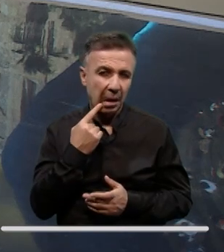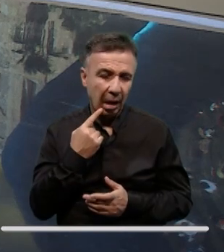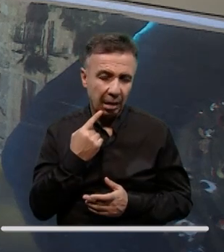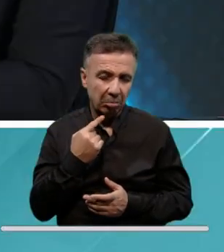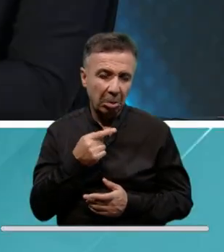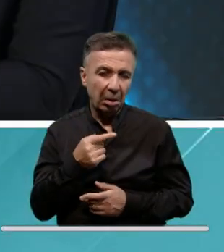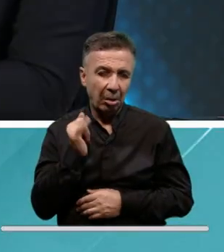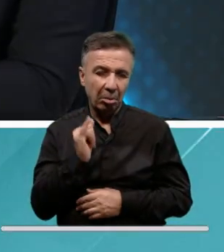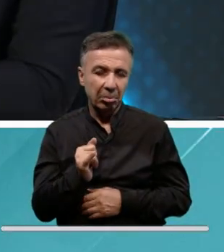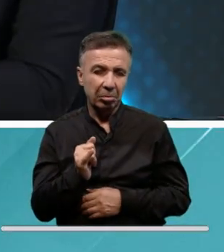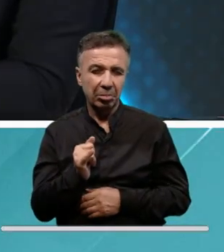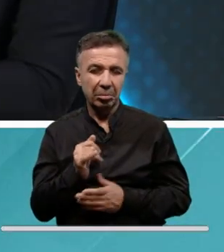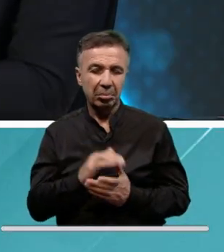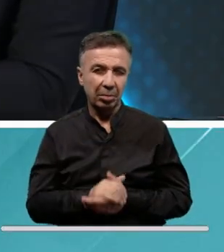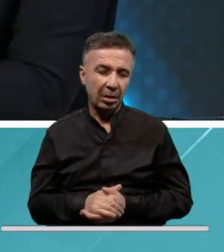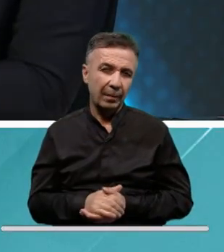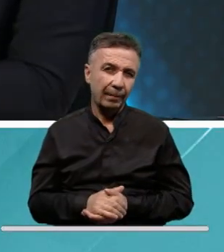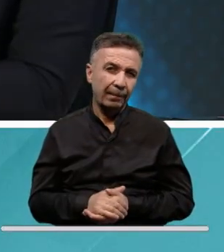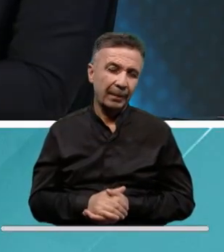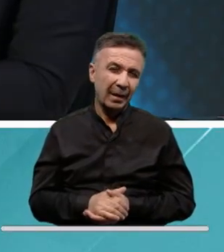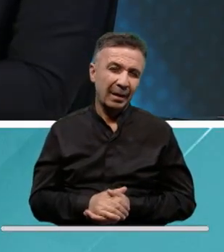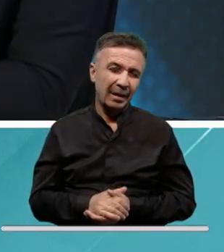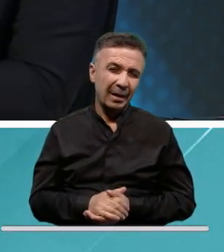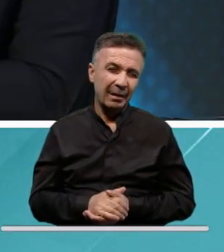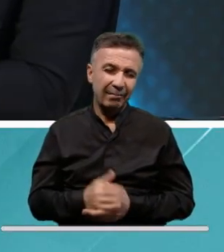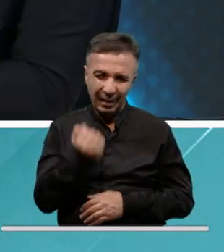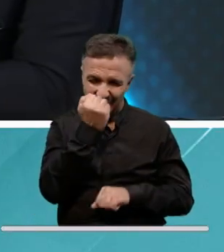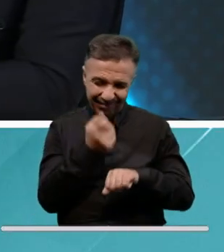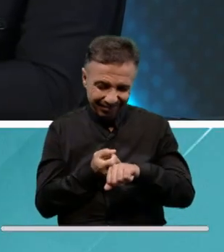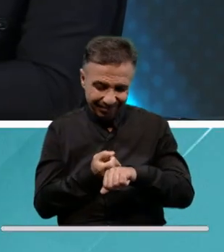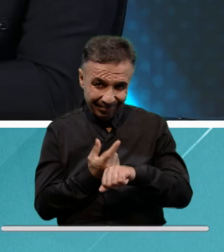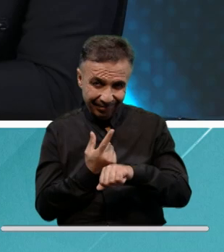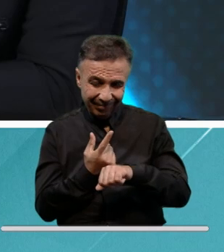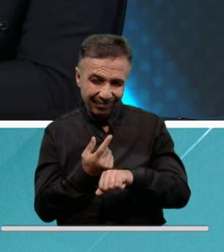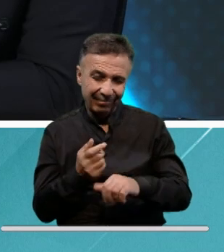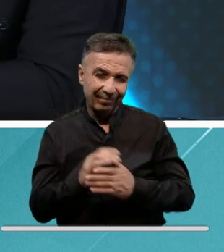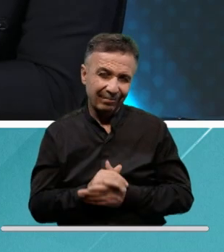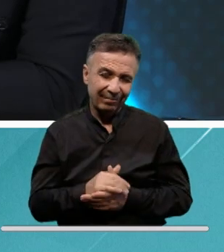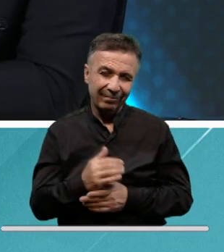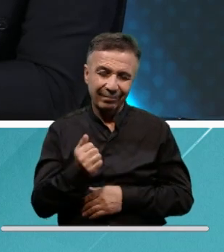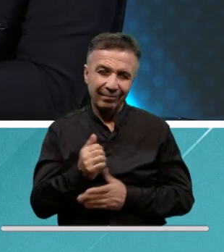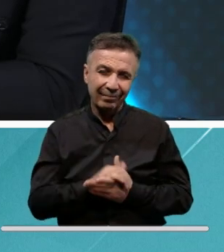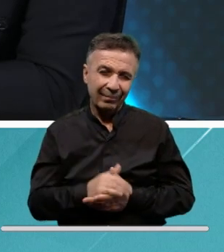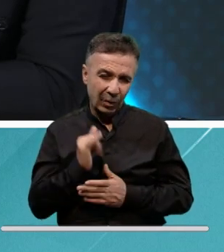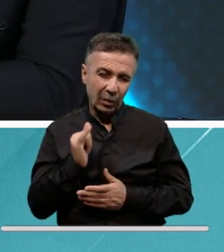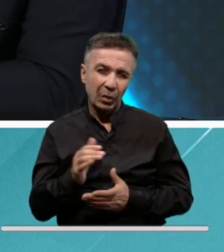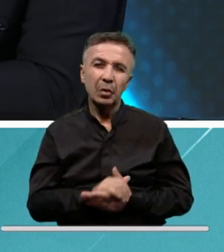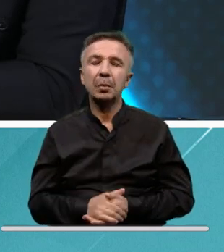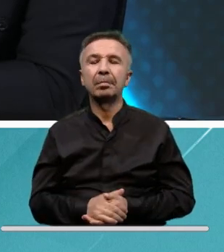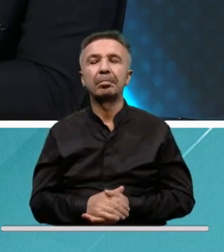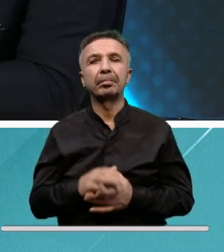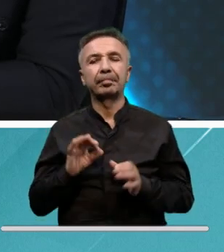necistir eee Eee irin mesela necistir aynı şekilde Eee